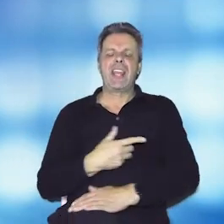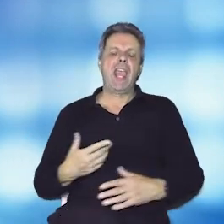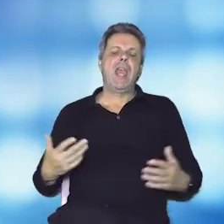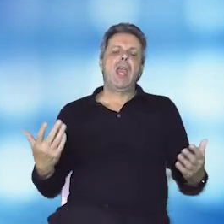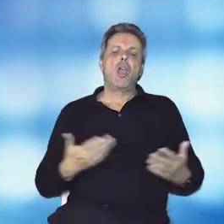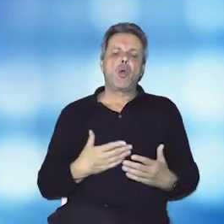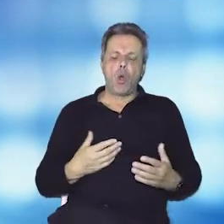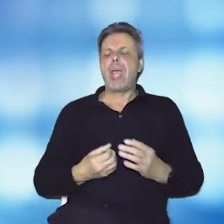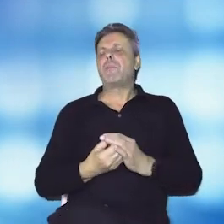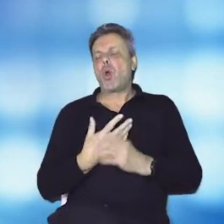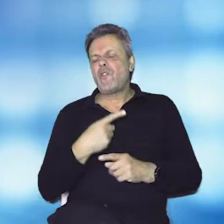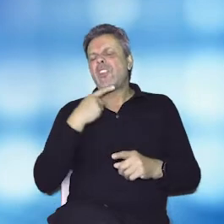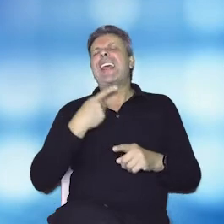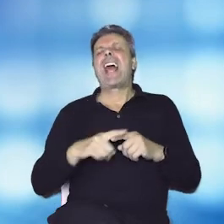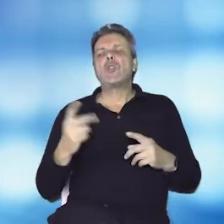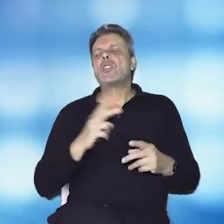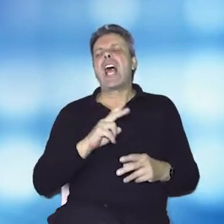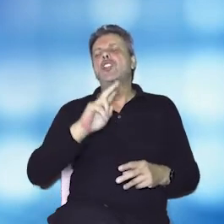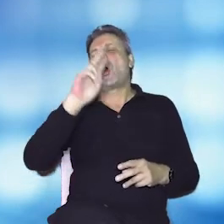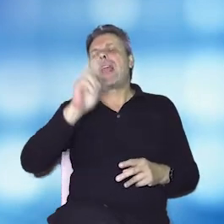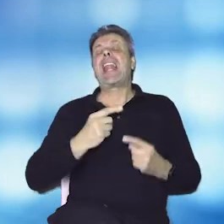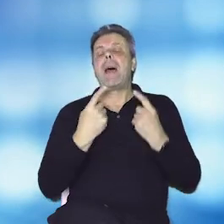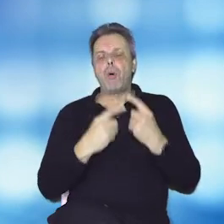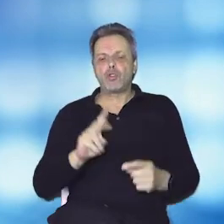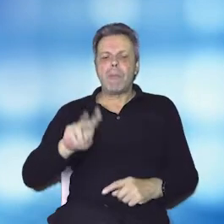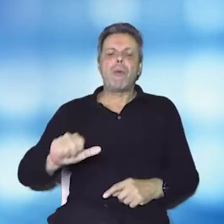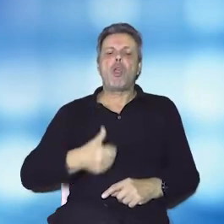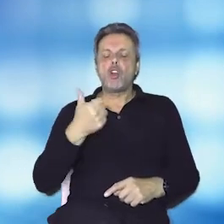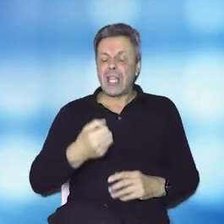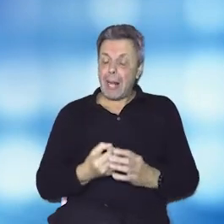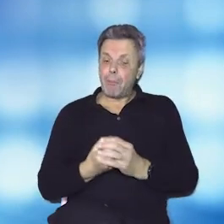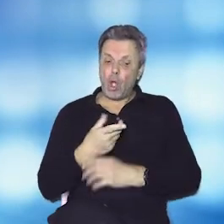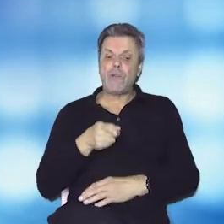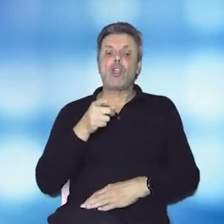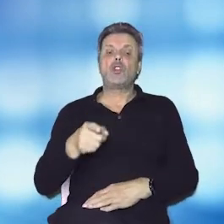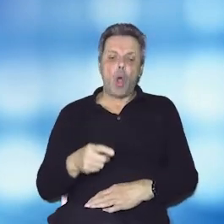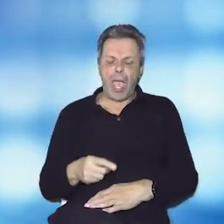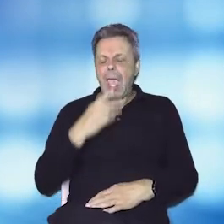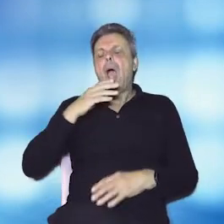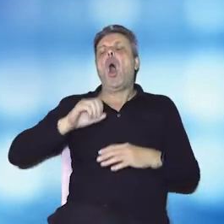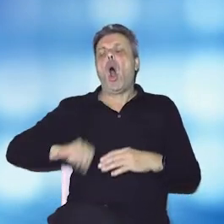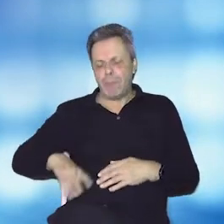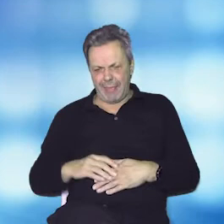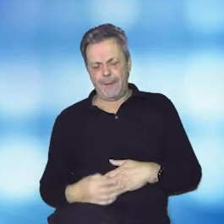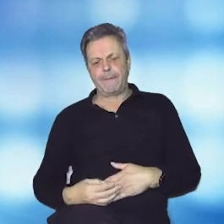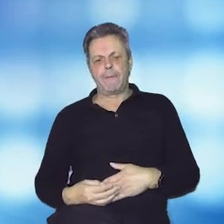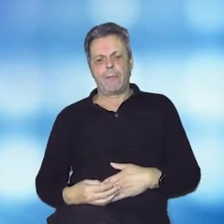željeni proizvod i razlog zašto nuklearna elektrana postoji, mi imamo još jedan nus proizvod, a to je radioaktivni otpad.